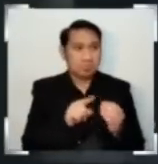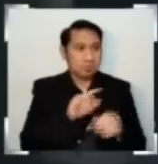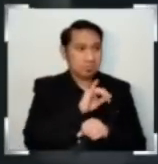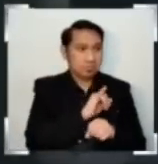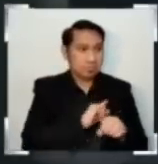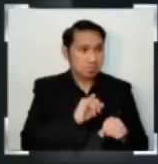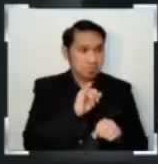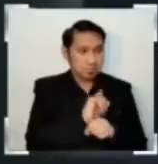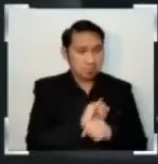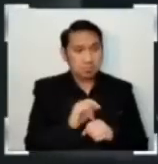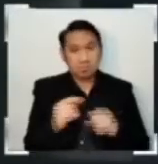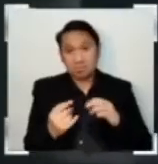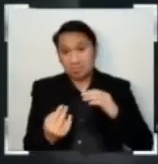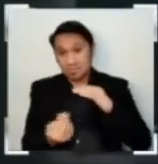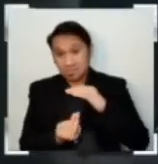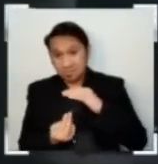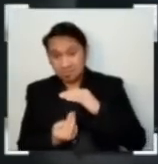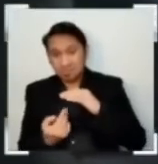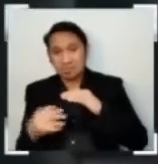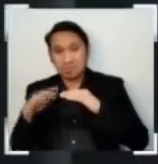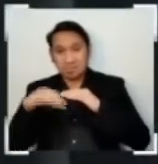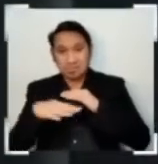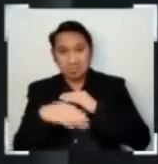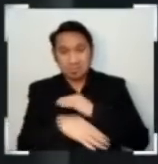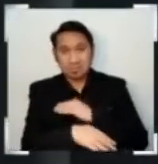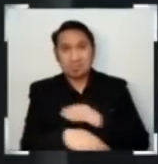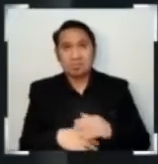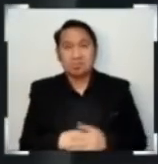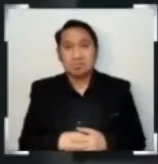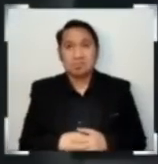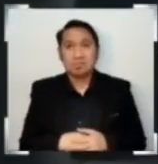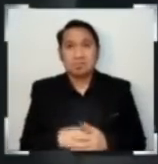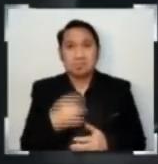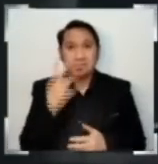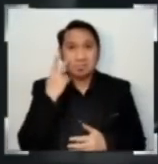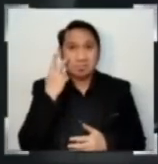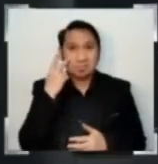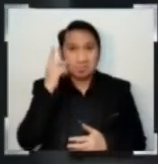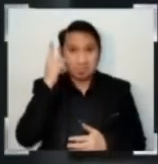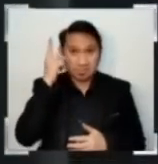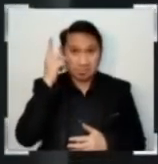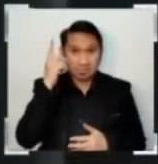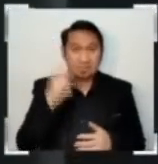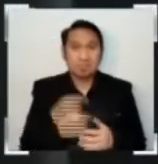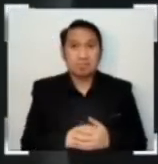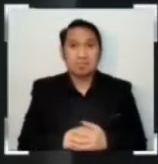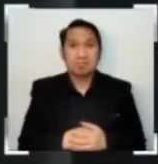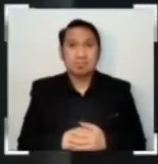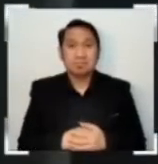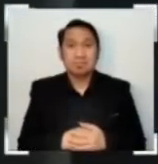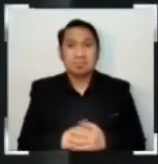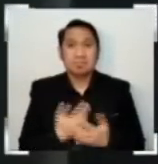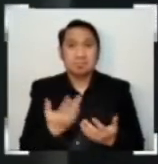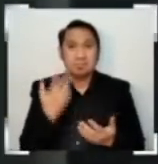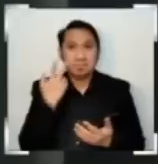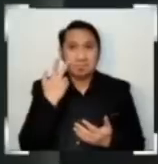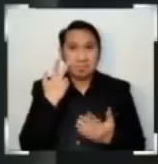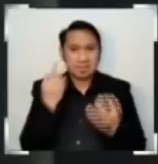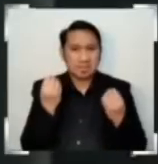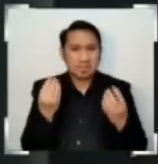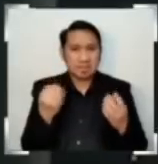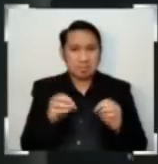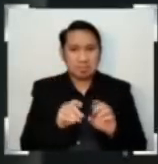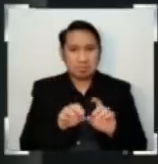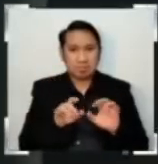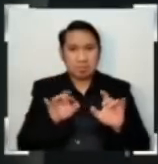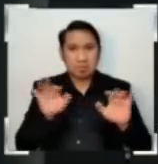ilalim ng dagat, sa lalim na 400 meters, kung saan lumubog ang MT Princess Empress, bakas ang oil spill na banta ngayon